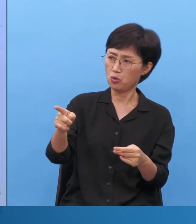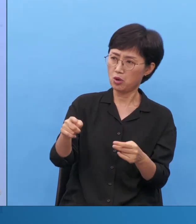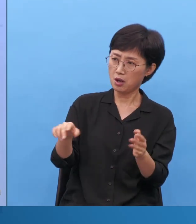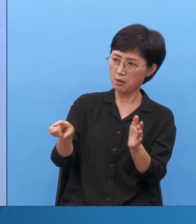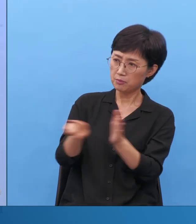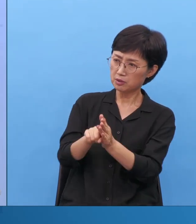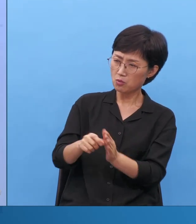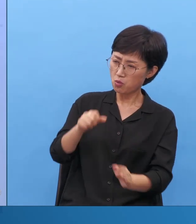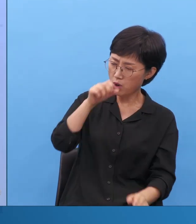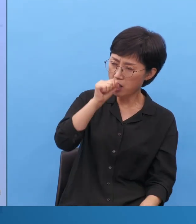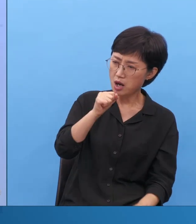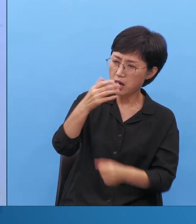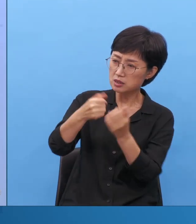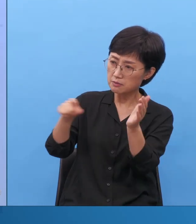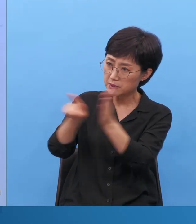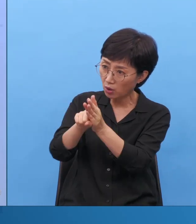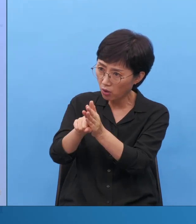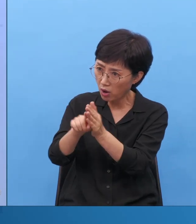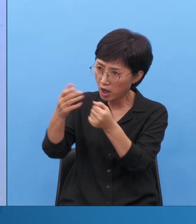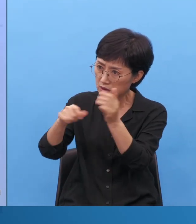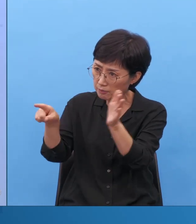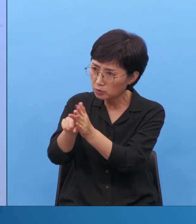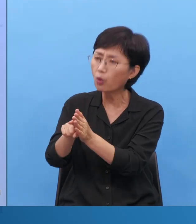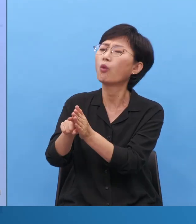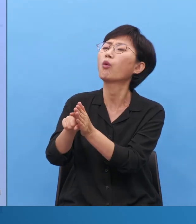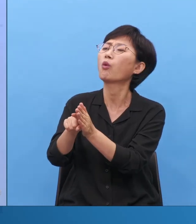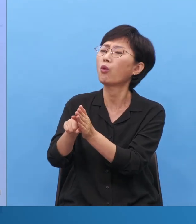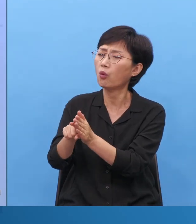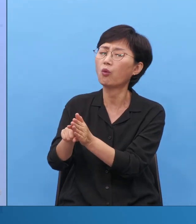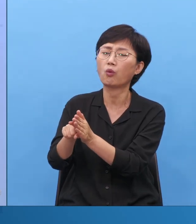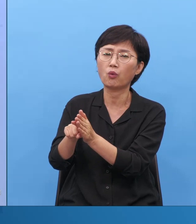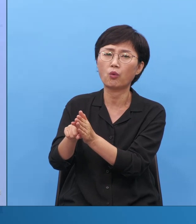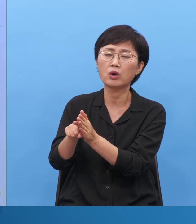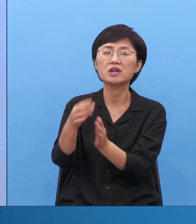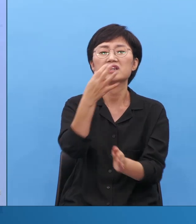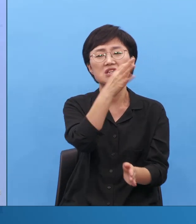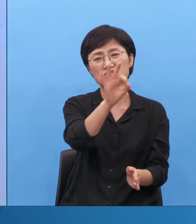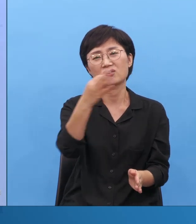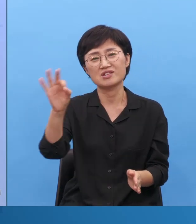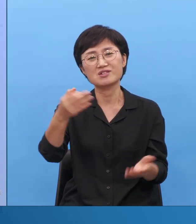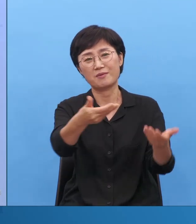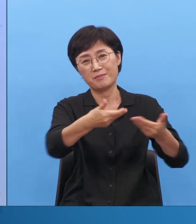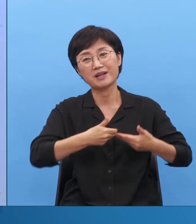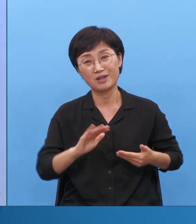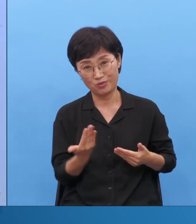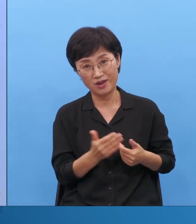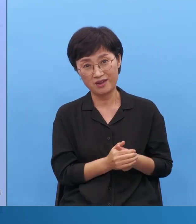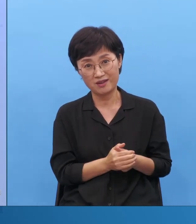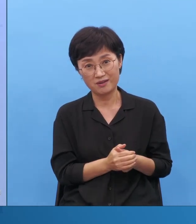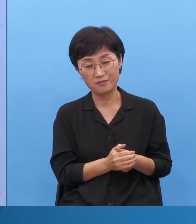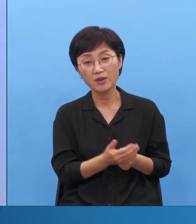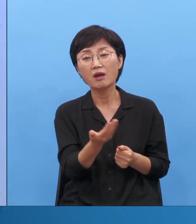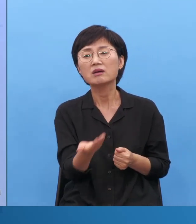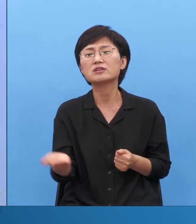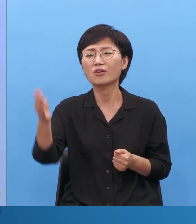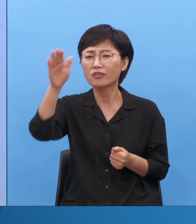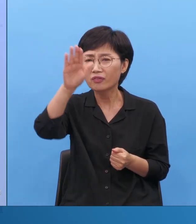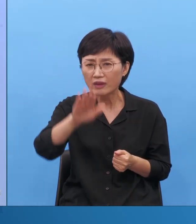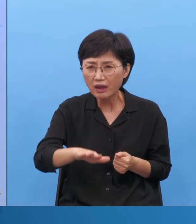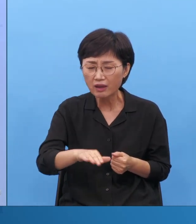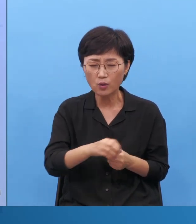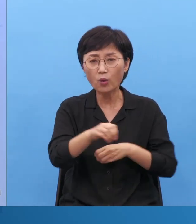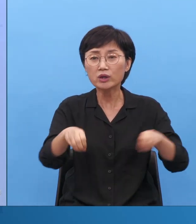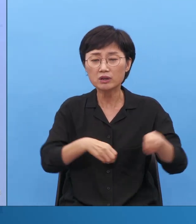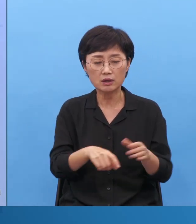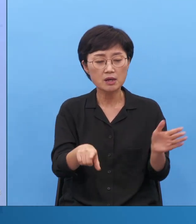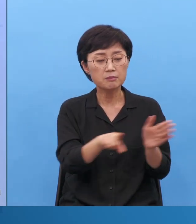to see you and know that God is alive. That's how evangelism takes place. 아니 다른 사람이 보고 말이죠. 불신자가 보고 야, 저 사람 하나님이 나도